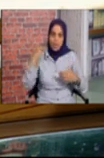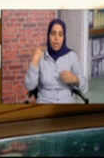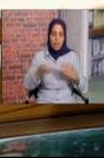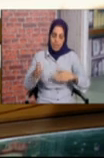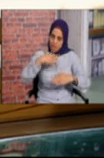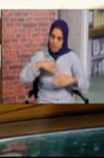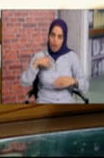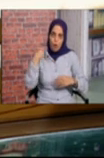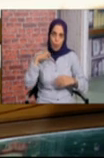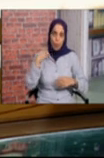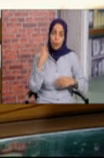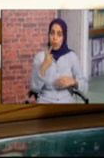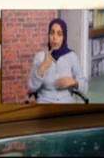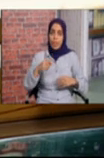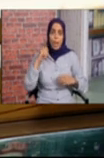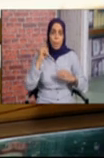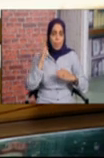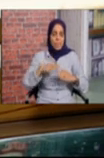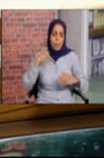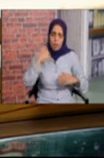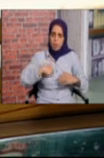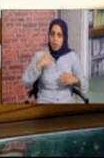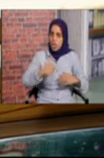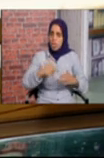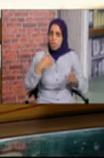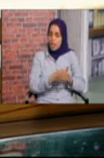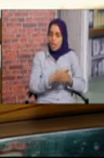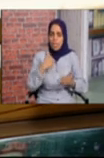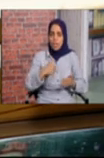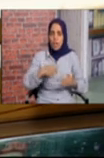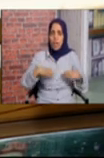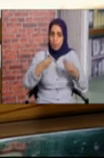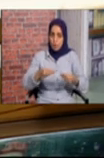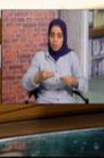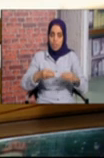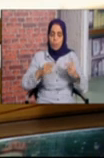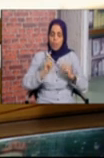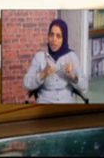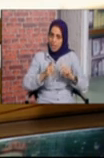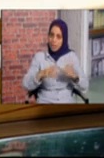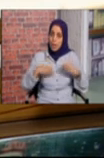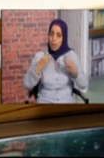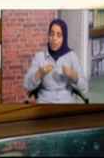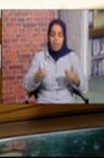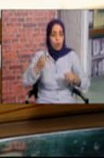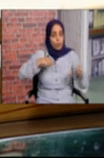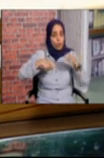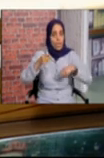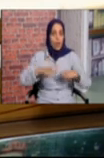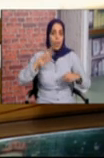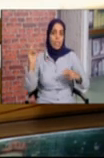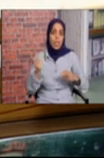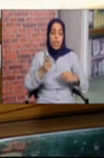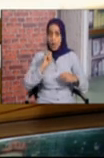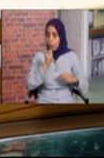المقبل يعد بمثابه شهاده ثقه جديده من المستثمرين الاجانب في صلابه الاقتصاد المصري. حول هذا